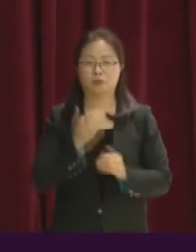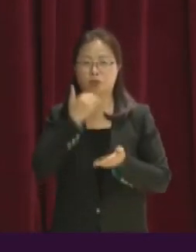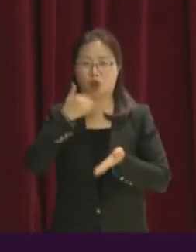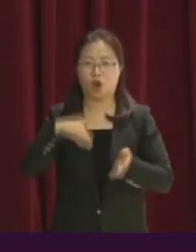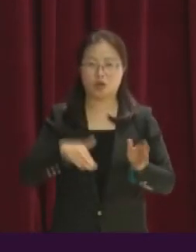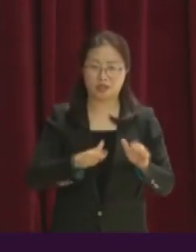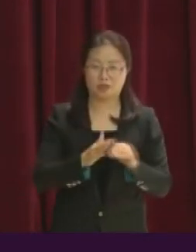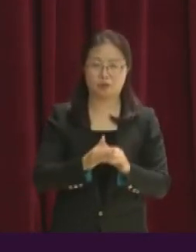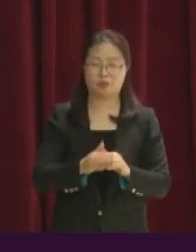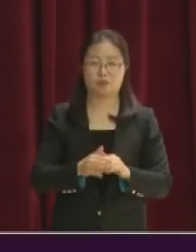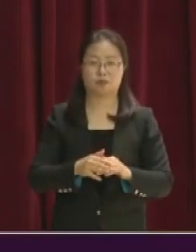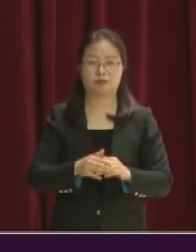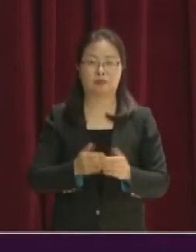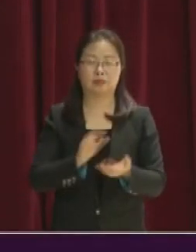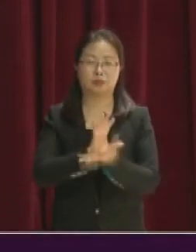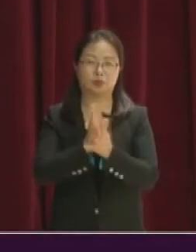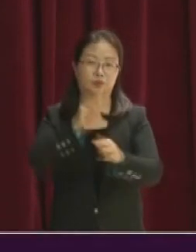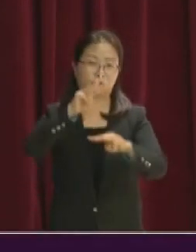경기도 지방정원은